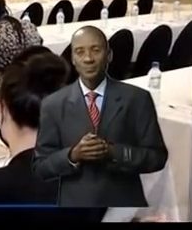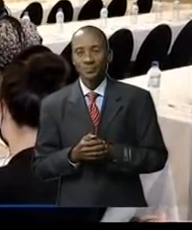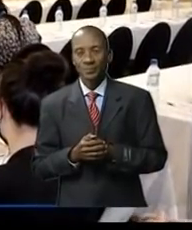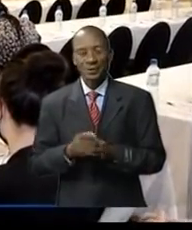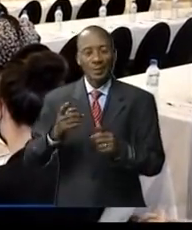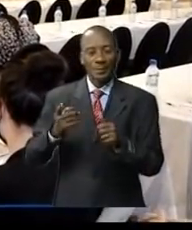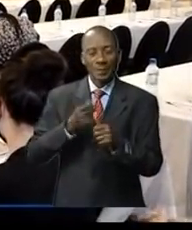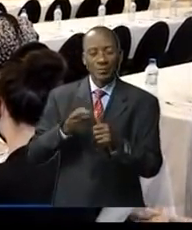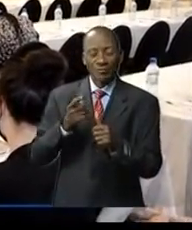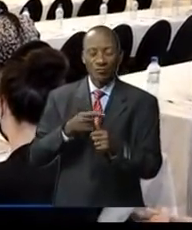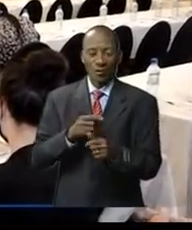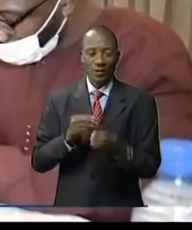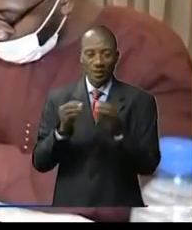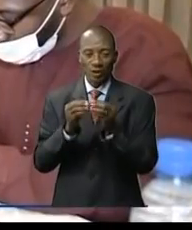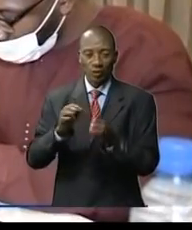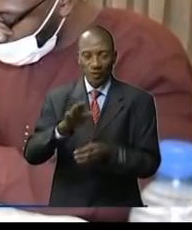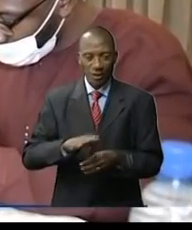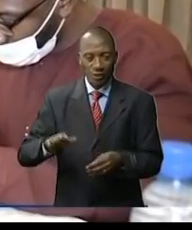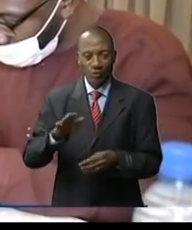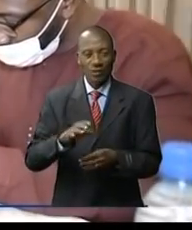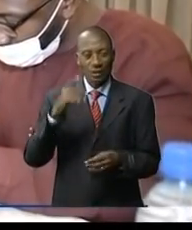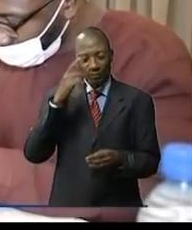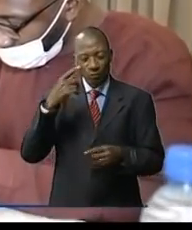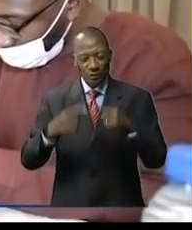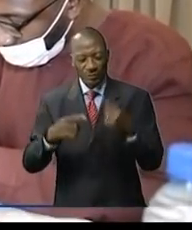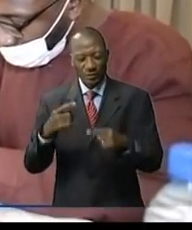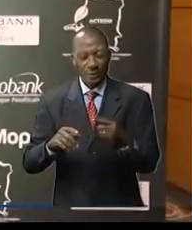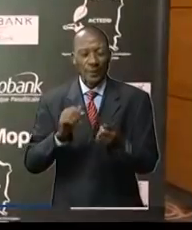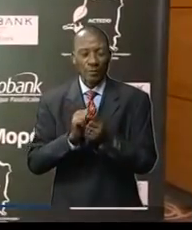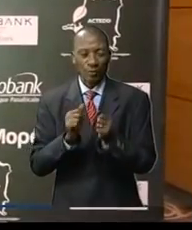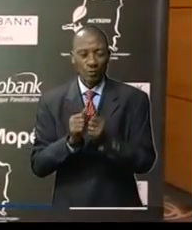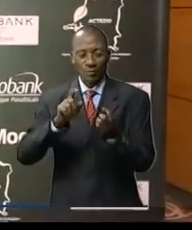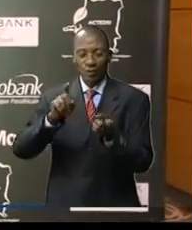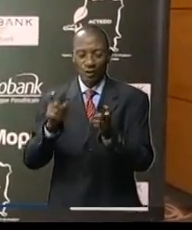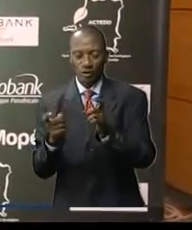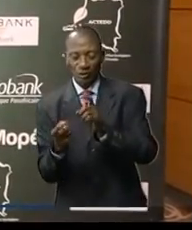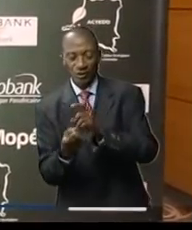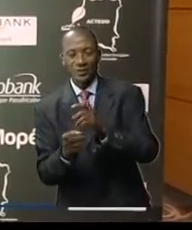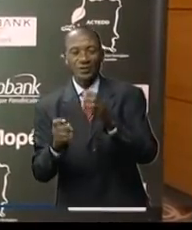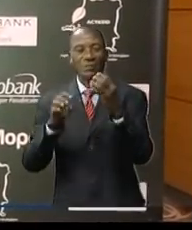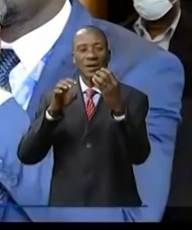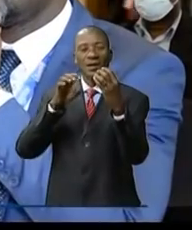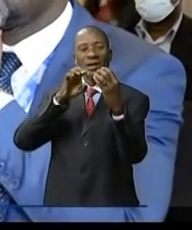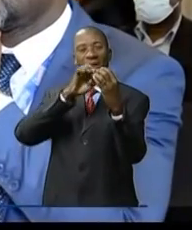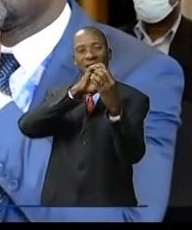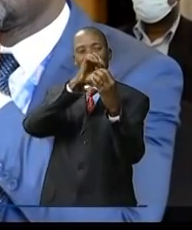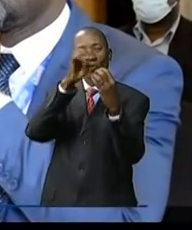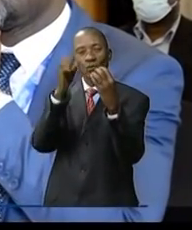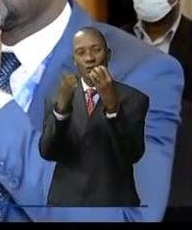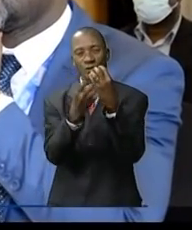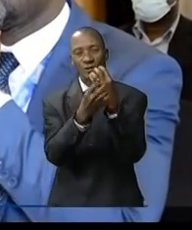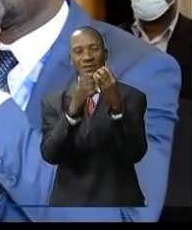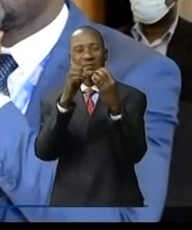atelier national pour débattre à fond sur toutes les questions liées à la transition écologique, énergétique et sur la finance